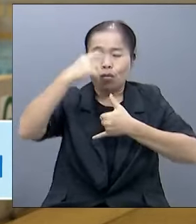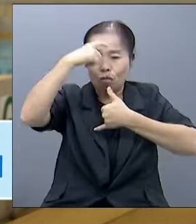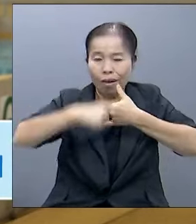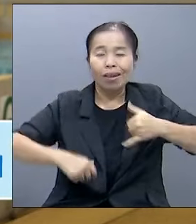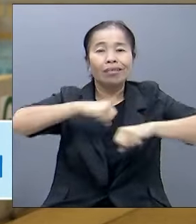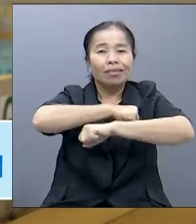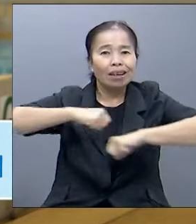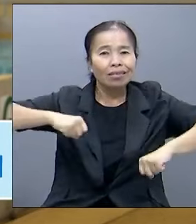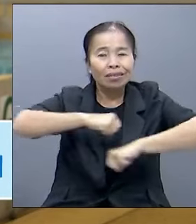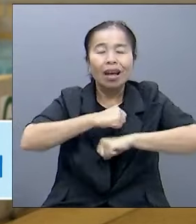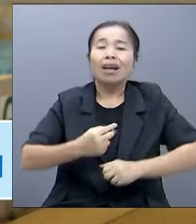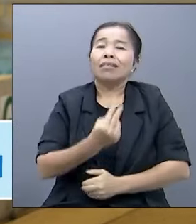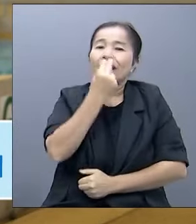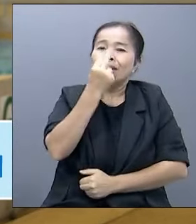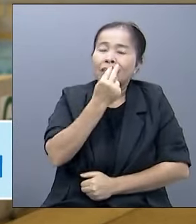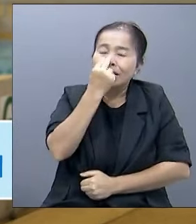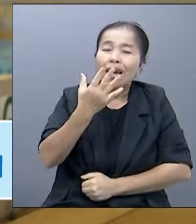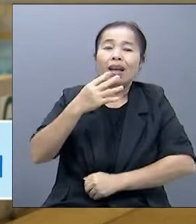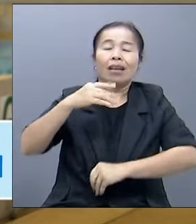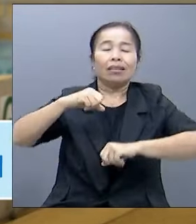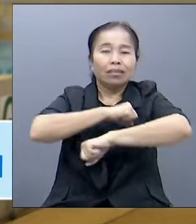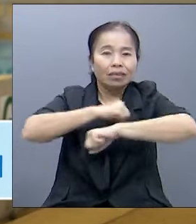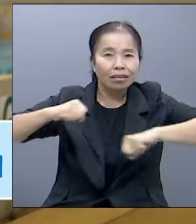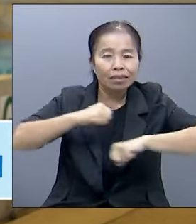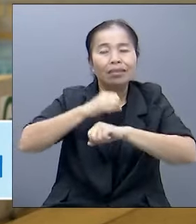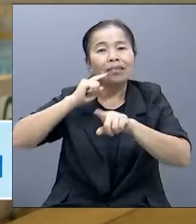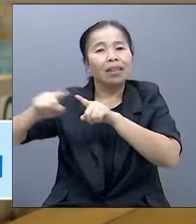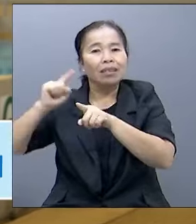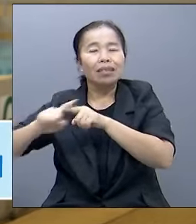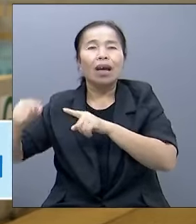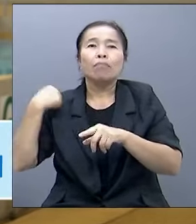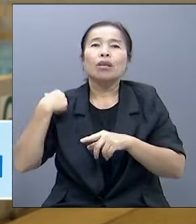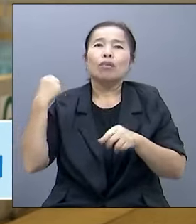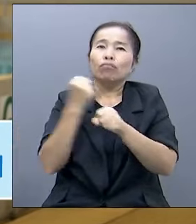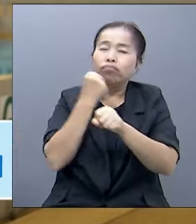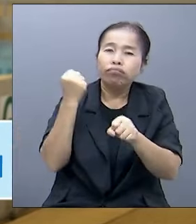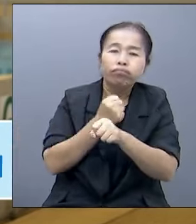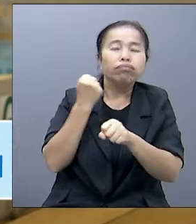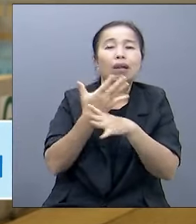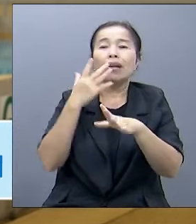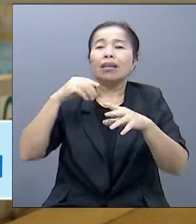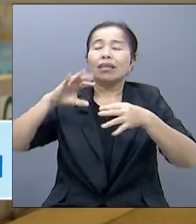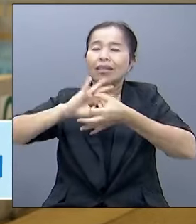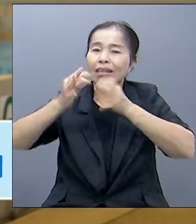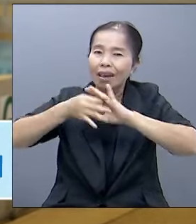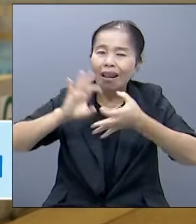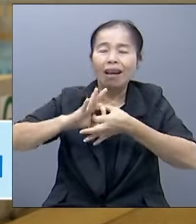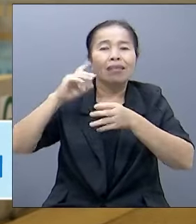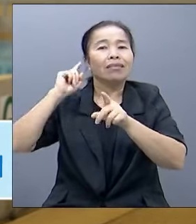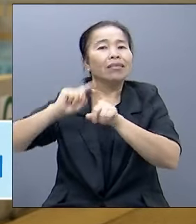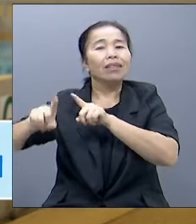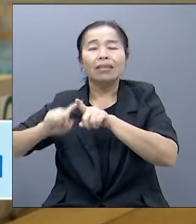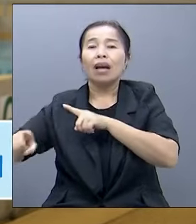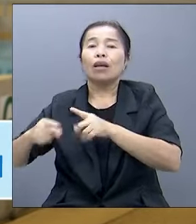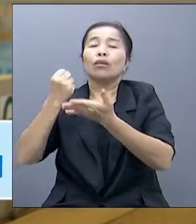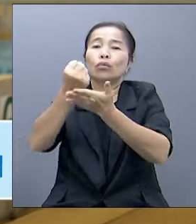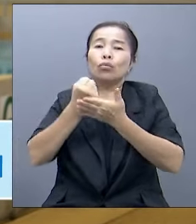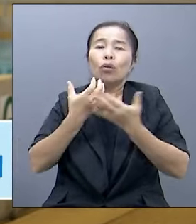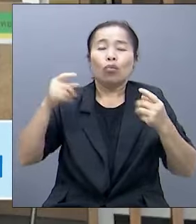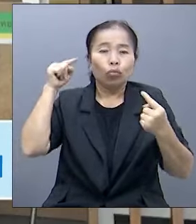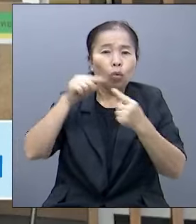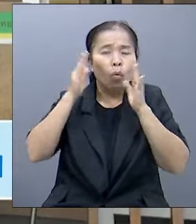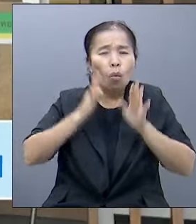ใจในเรื่องของการเสริมสร้างในเรื่องของความทนทานของระบบทางเดินหายใจความแข็งแรงของทางเดินหายใจสำหรับผู้สูงวัยโดย